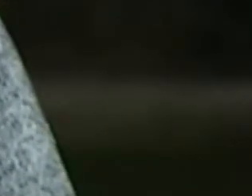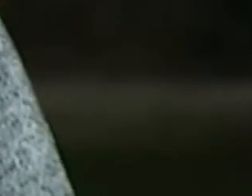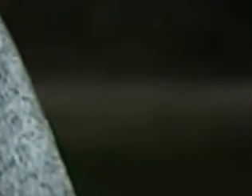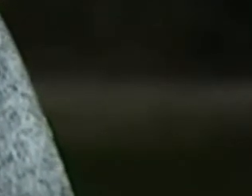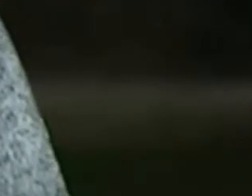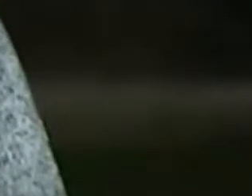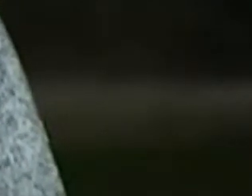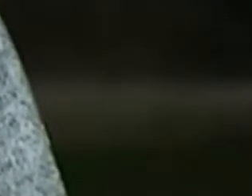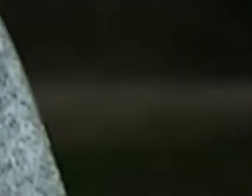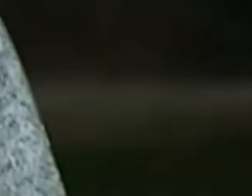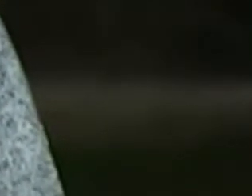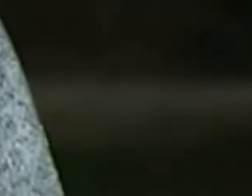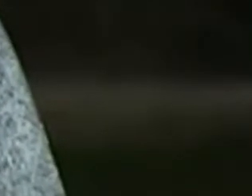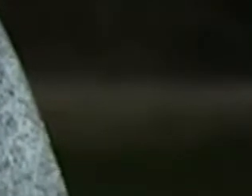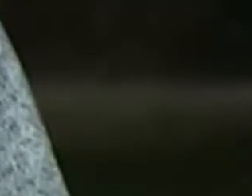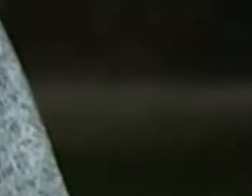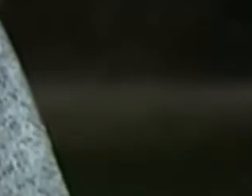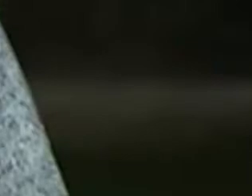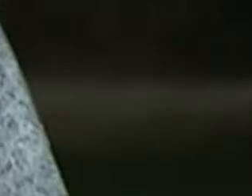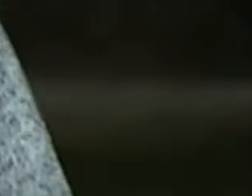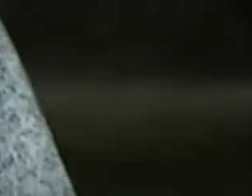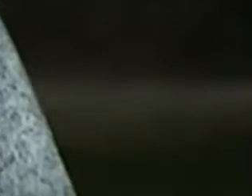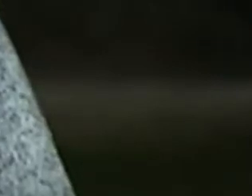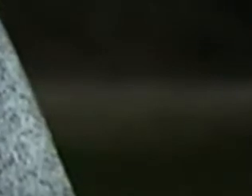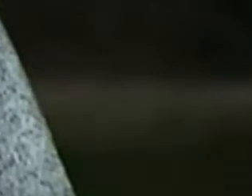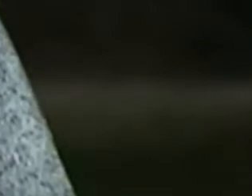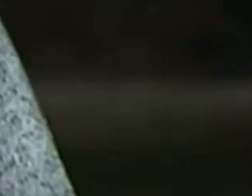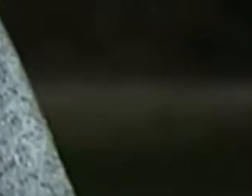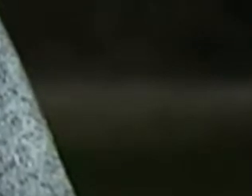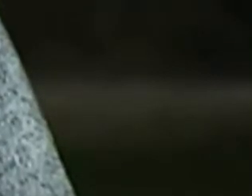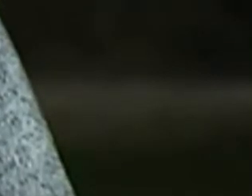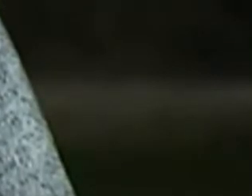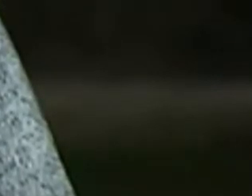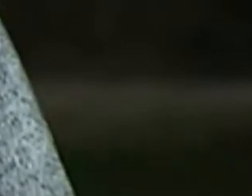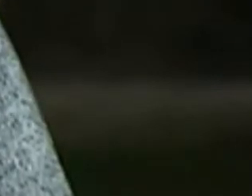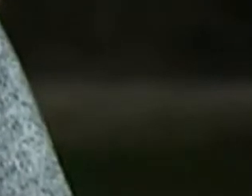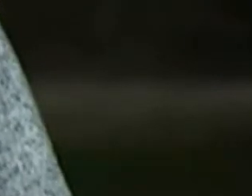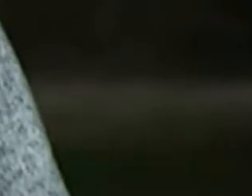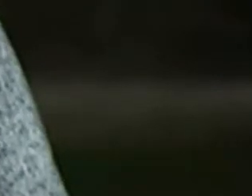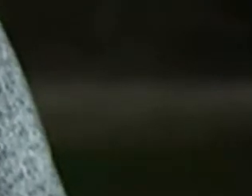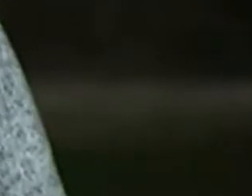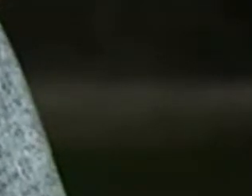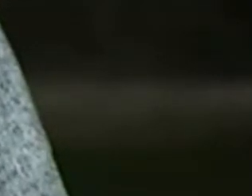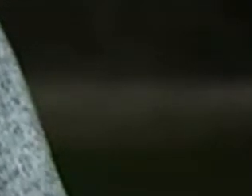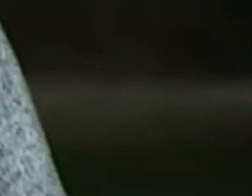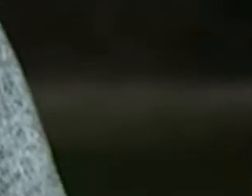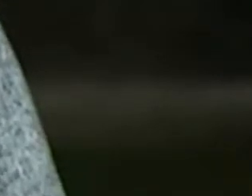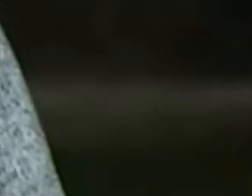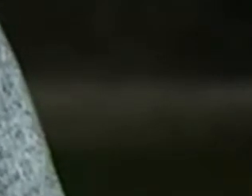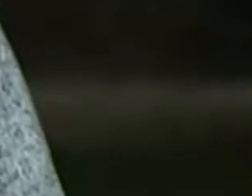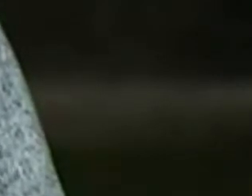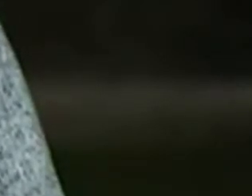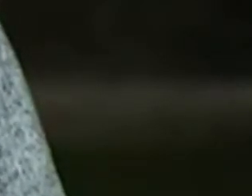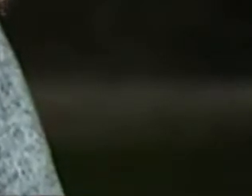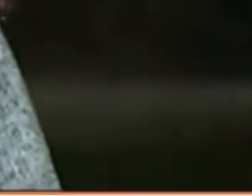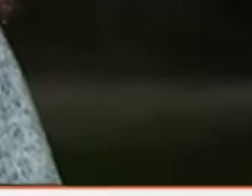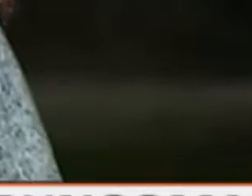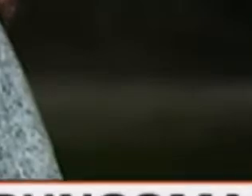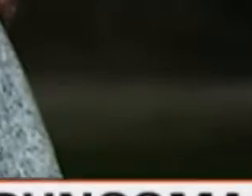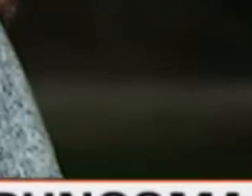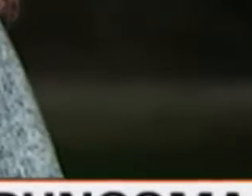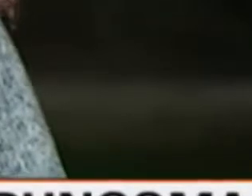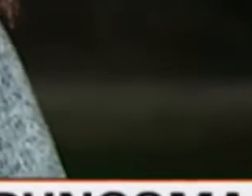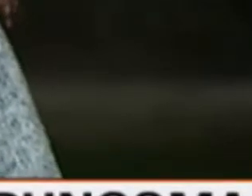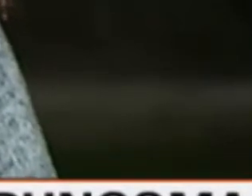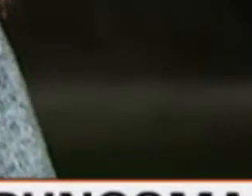inasuluhishwa once and forever. Na amesema kwamba anataka kuungana na viongozi wetu wa kaunti ya